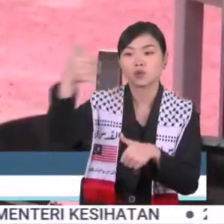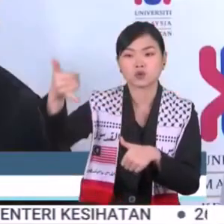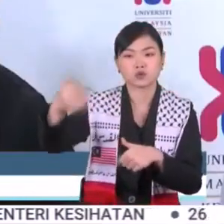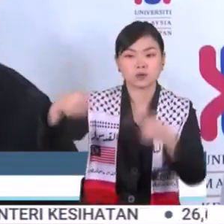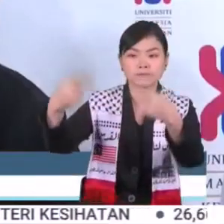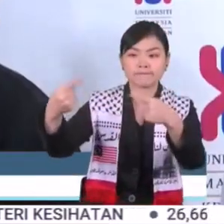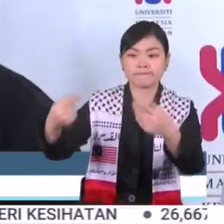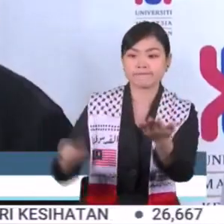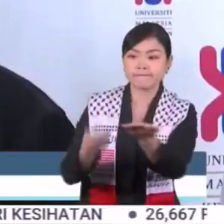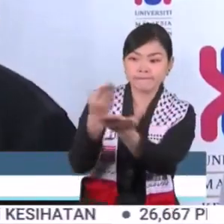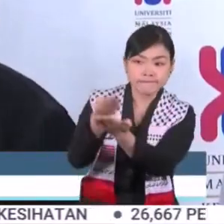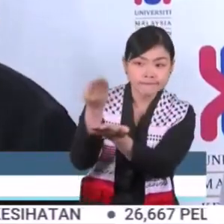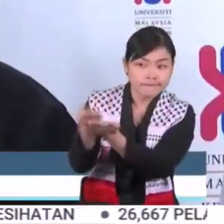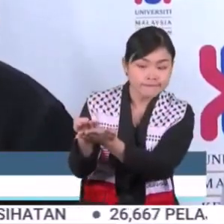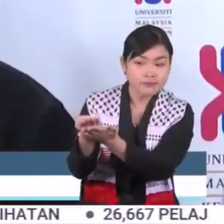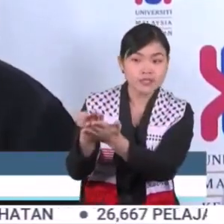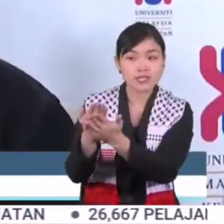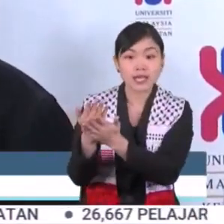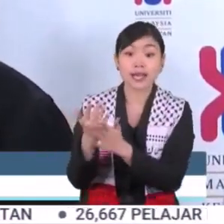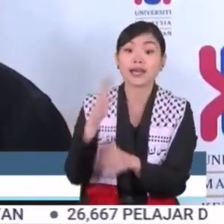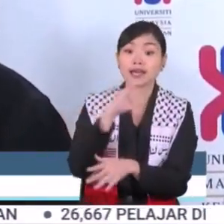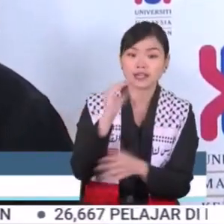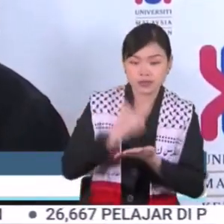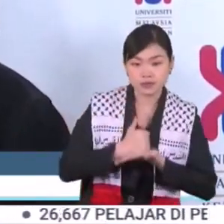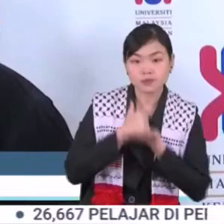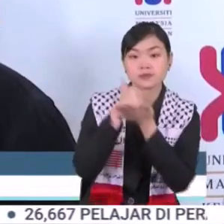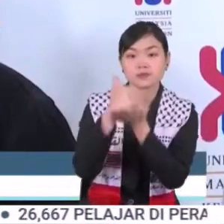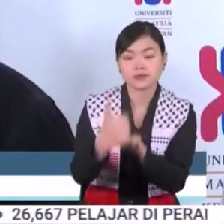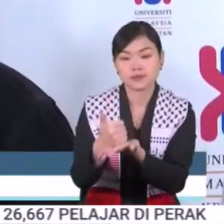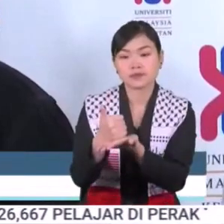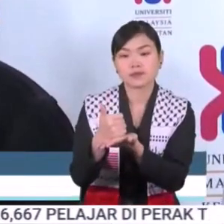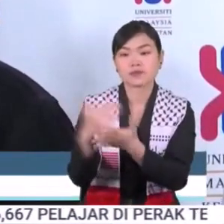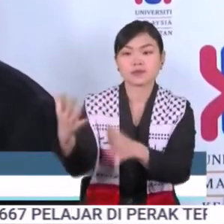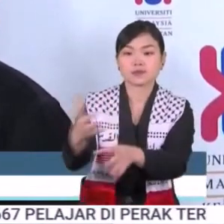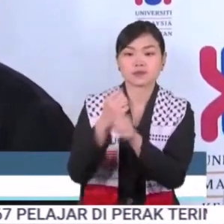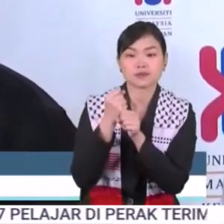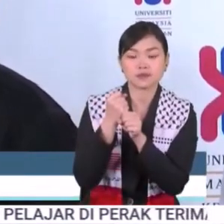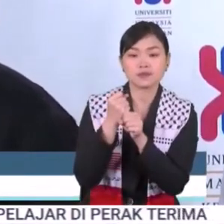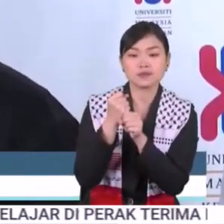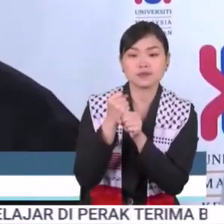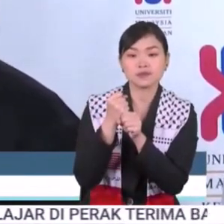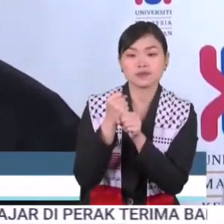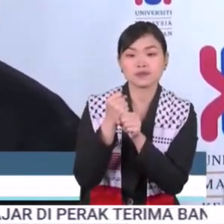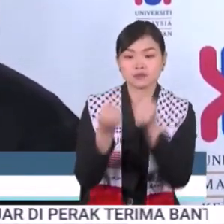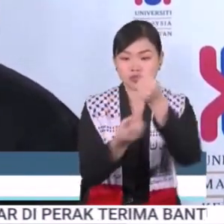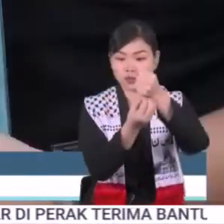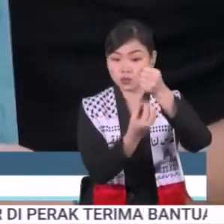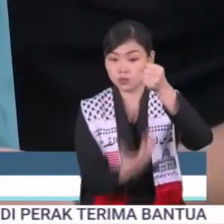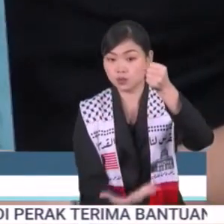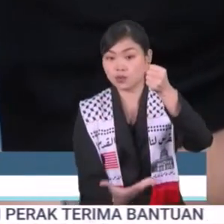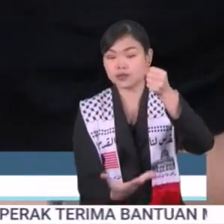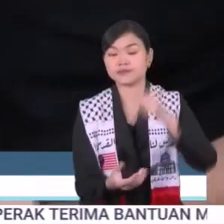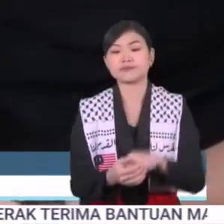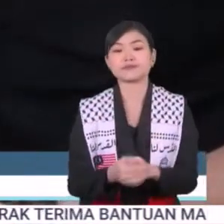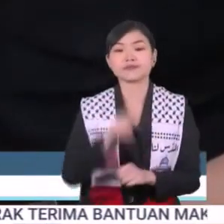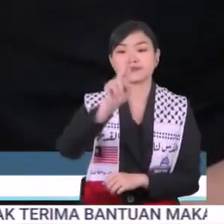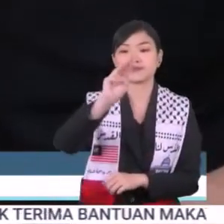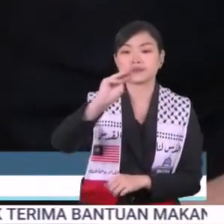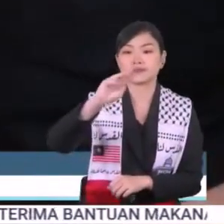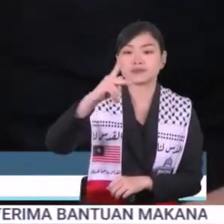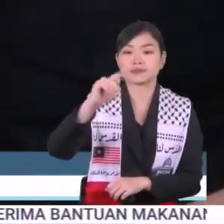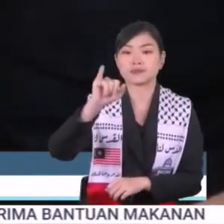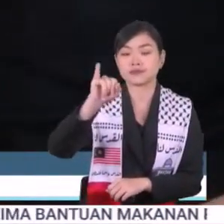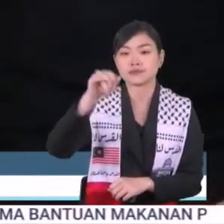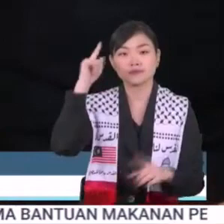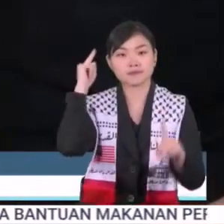competition dan kita juga bantu Hafiz untuk dapatkan dana keusahawanan umkei berusaha